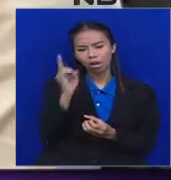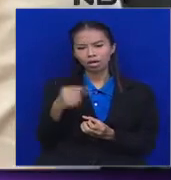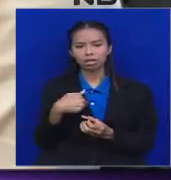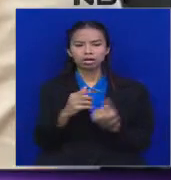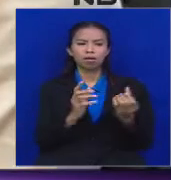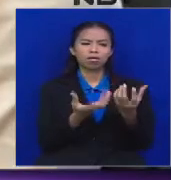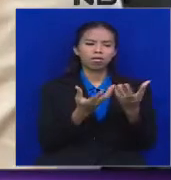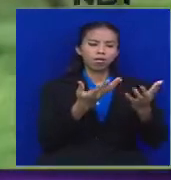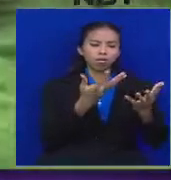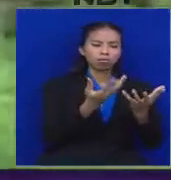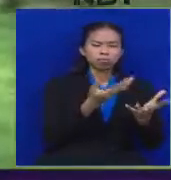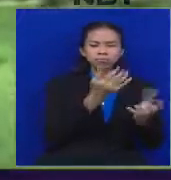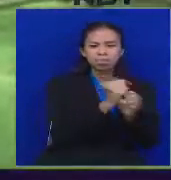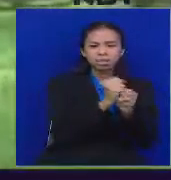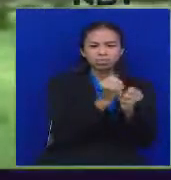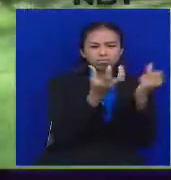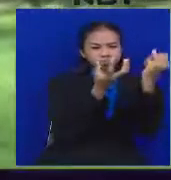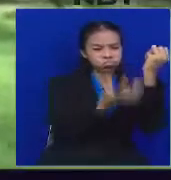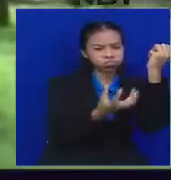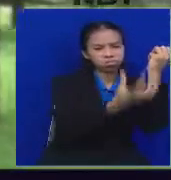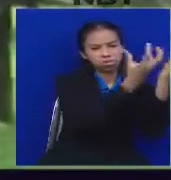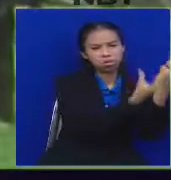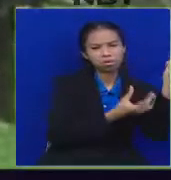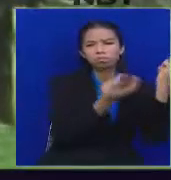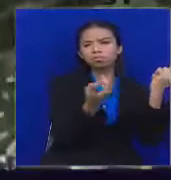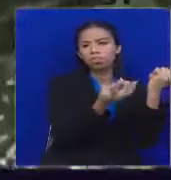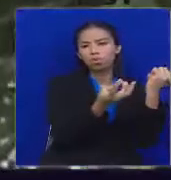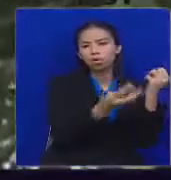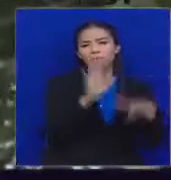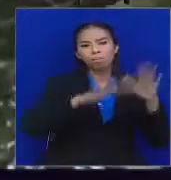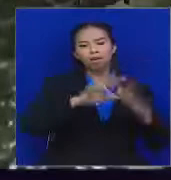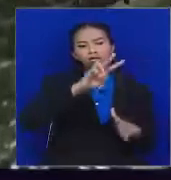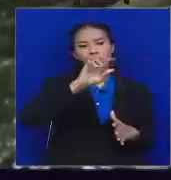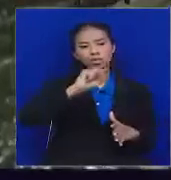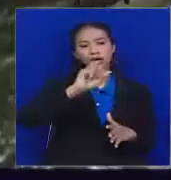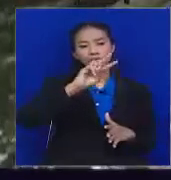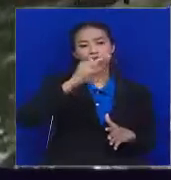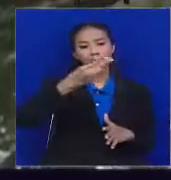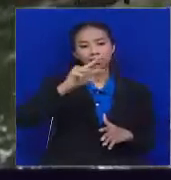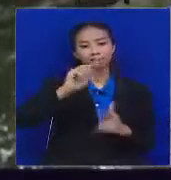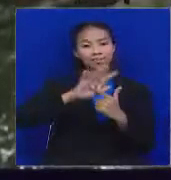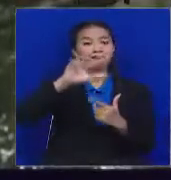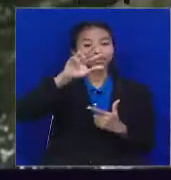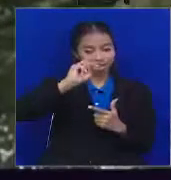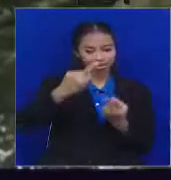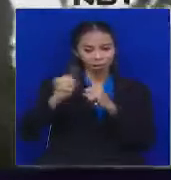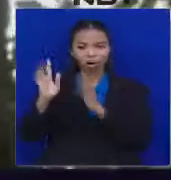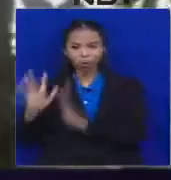ผลไม้ที่ออกมาโดยทุเรียนคาดว่าจะมีผลผลิตประมาณ 220,000 ตันแต่ว่าความต้องการ